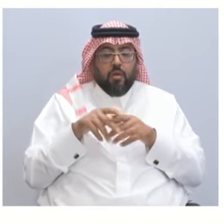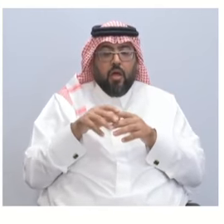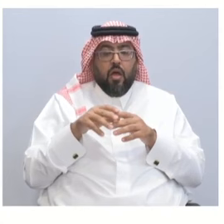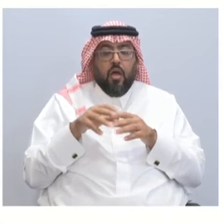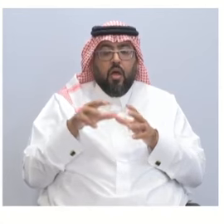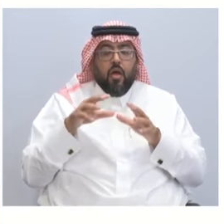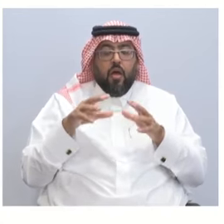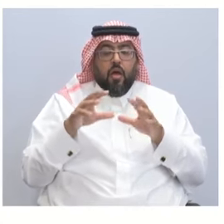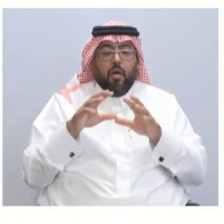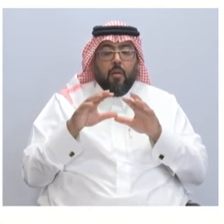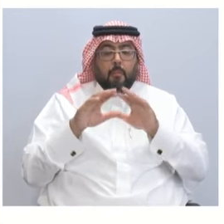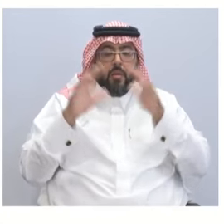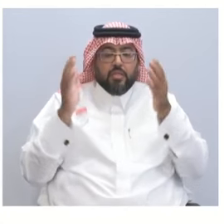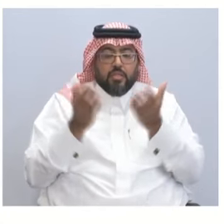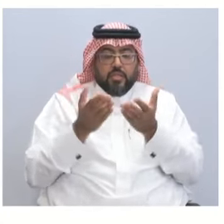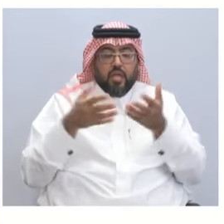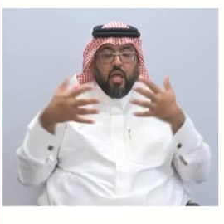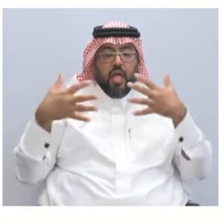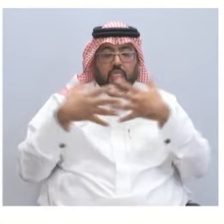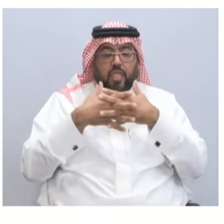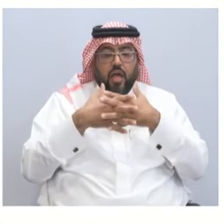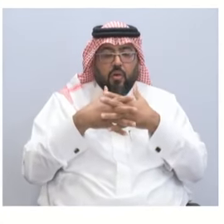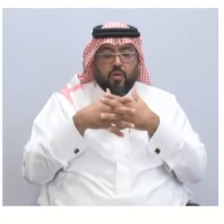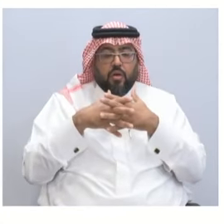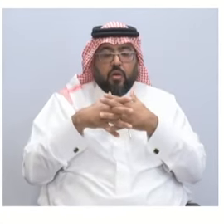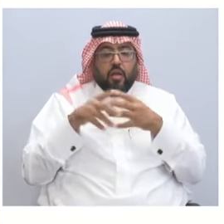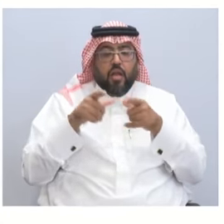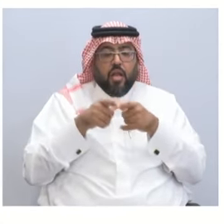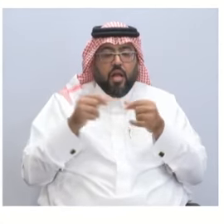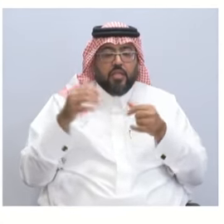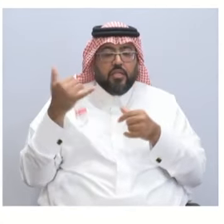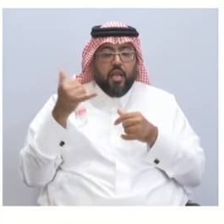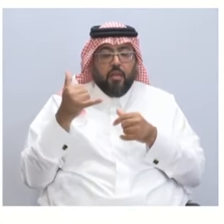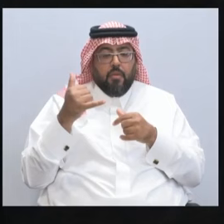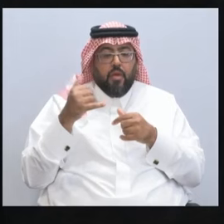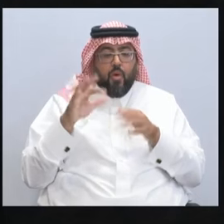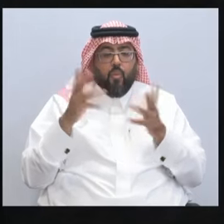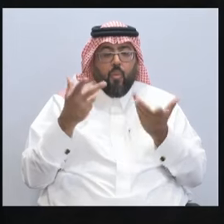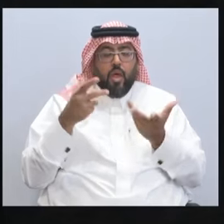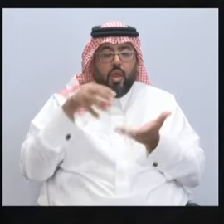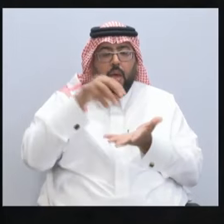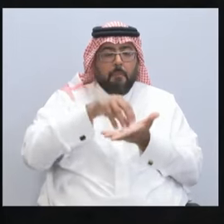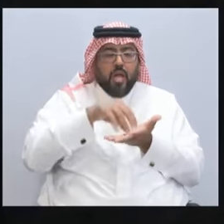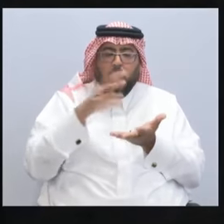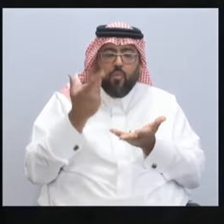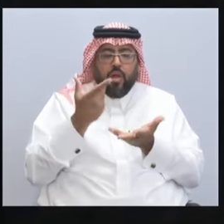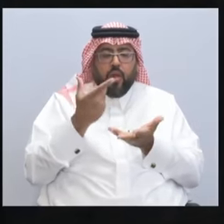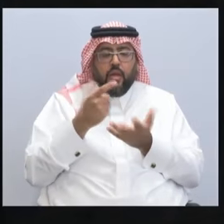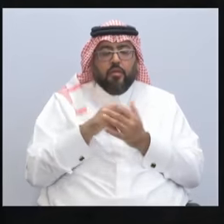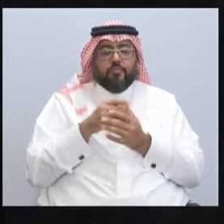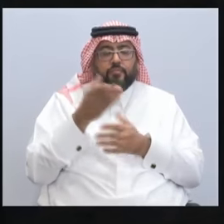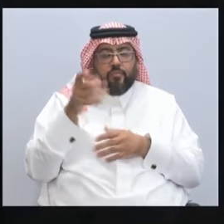الخليج العربيه واين مقره متى انشا مجلس التعاون لدول الخليج العربيه